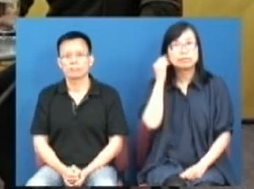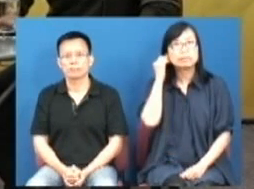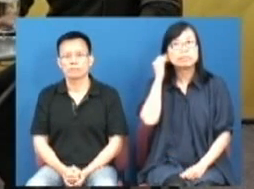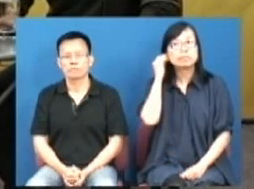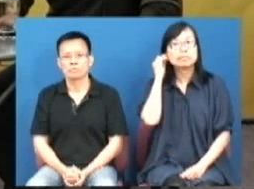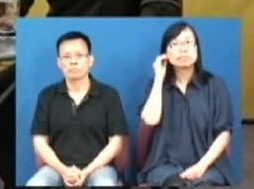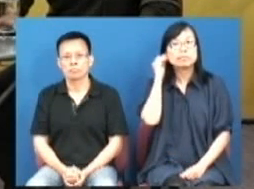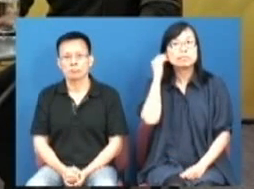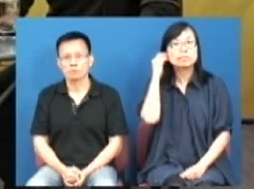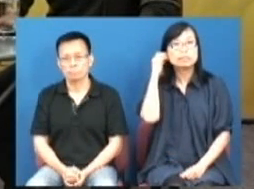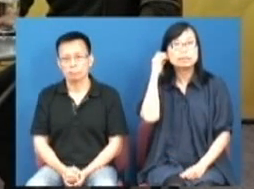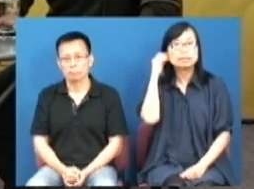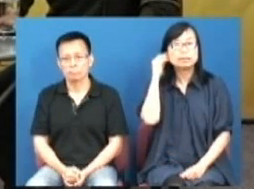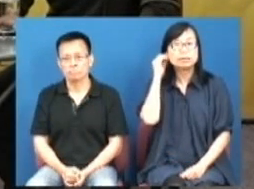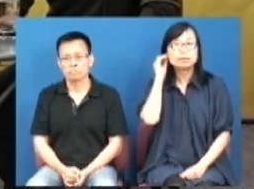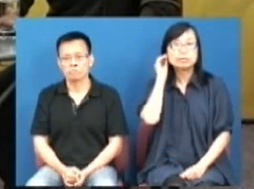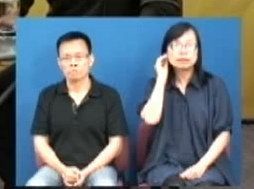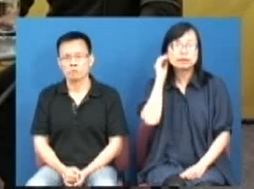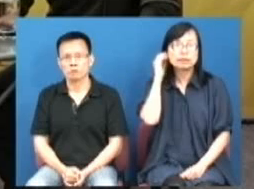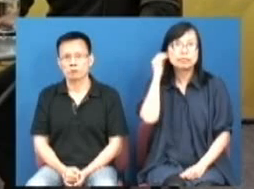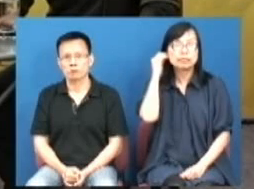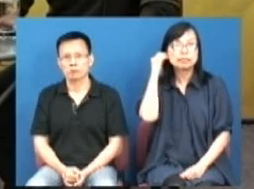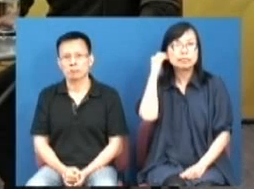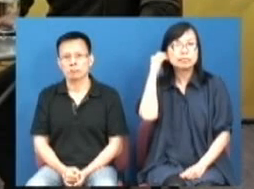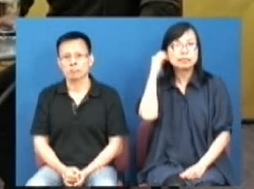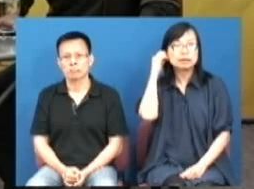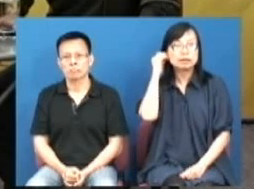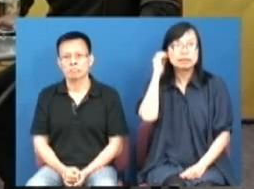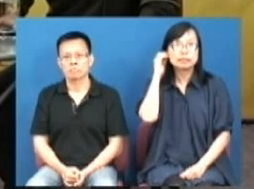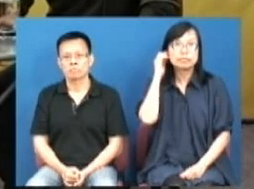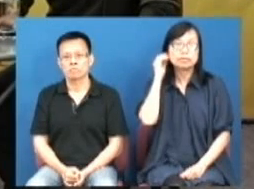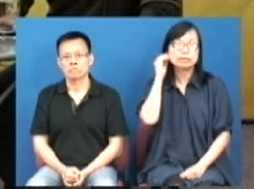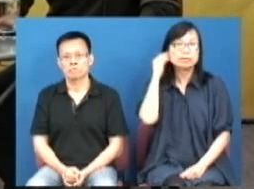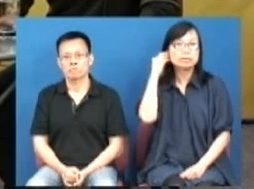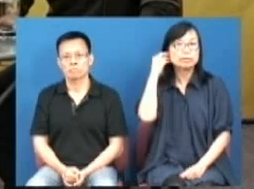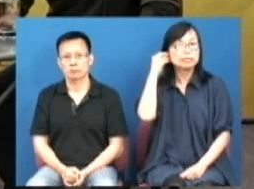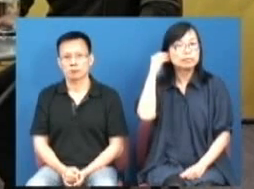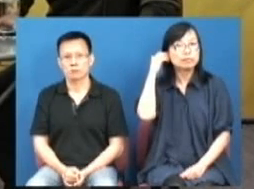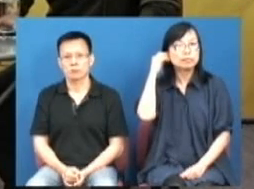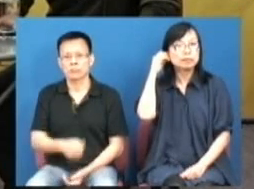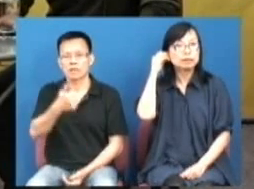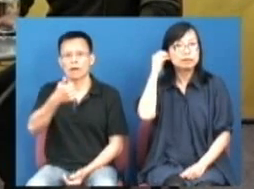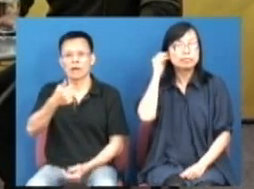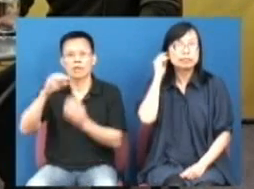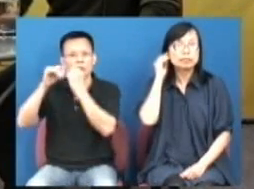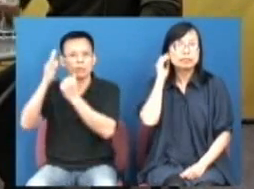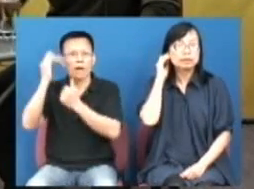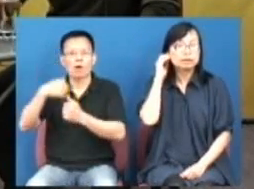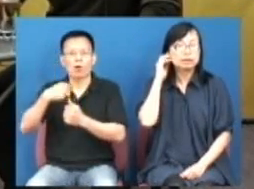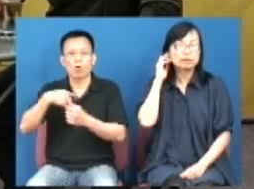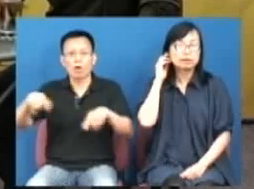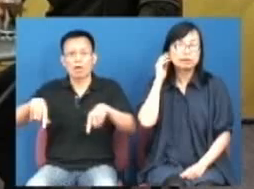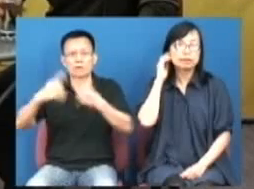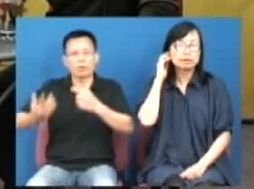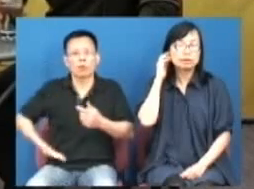我得到咁嘅結論喎，我哋係咪搭通咗個電話？ 好，搭通咗啦。 喂， 係阿蕭若元，我係林旭華，我隔離係阿